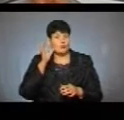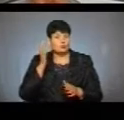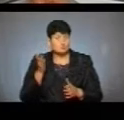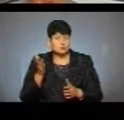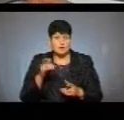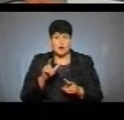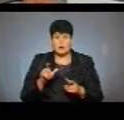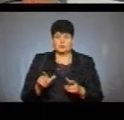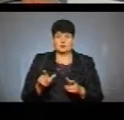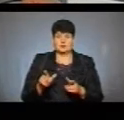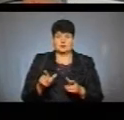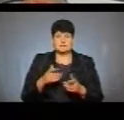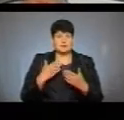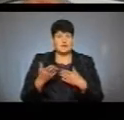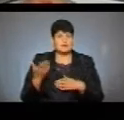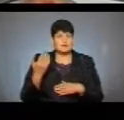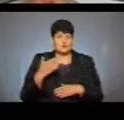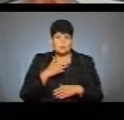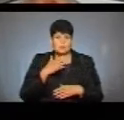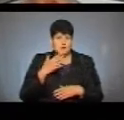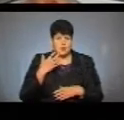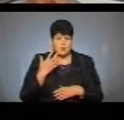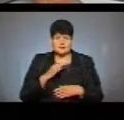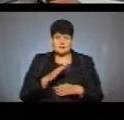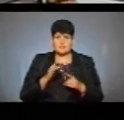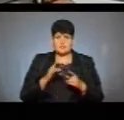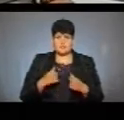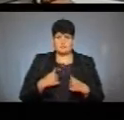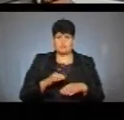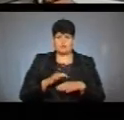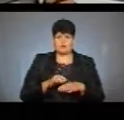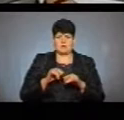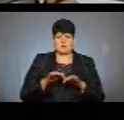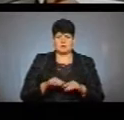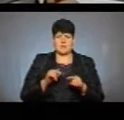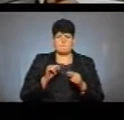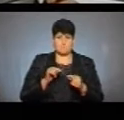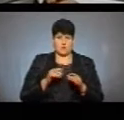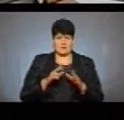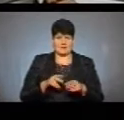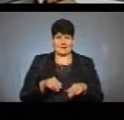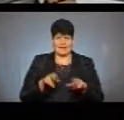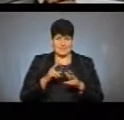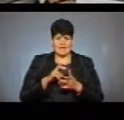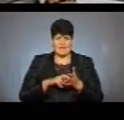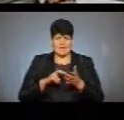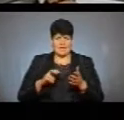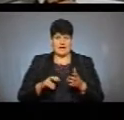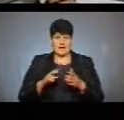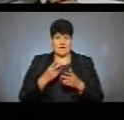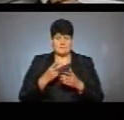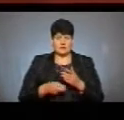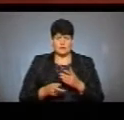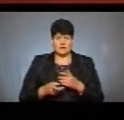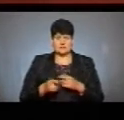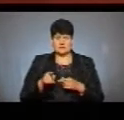люди стукалися дуже, дуже давно, дуже багато. І не тільки одні ми проводили акцію проти капітуляції, так? Ми просто в теперішньому контексті.